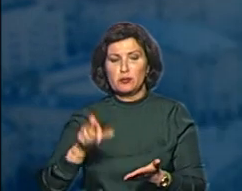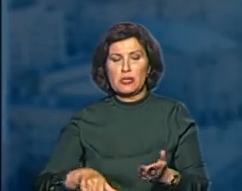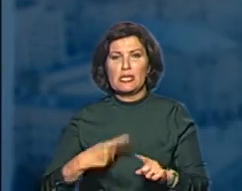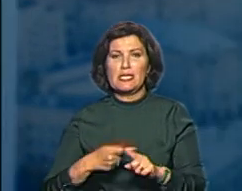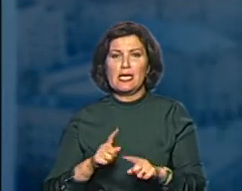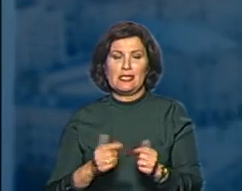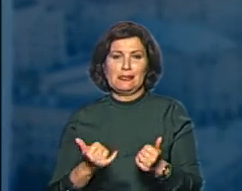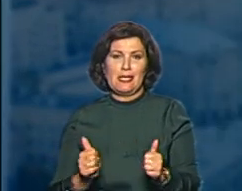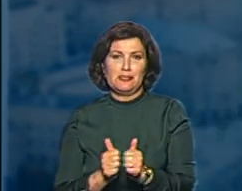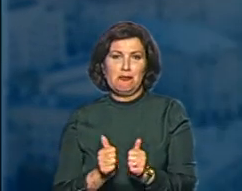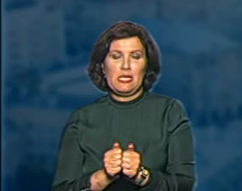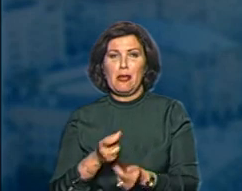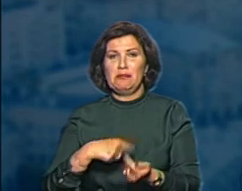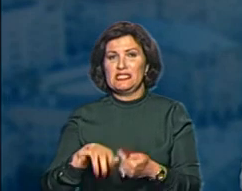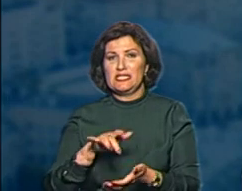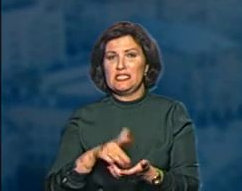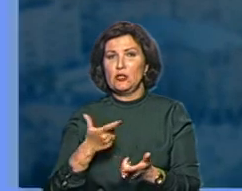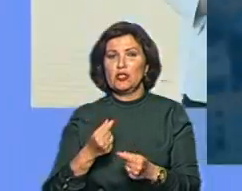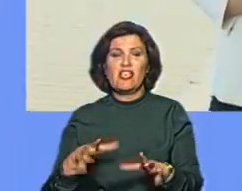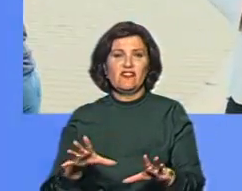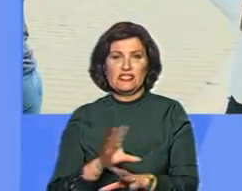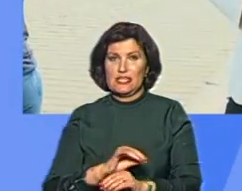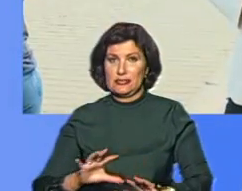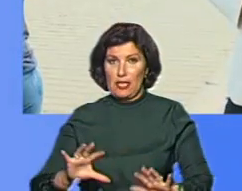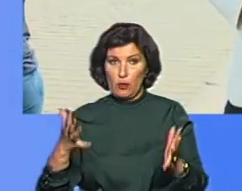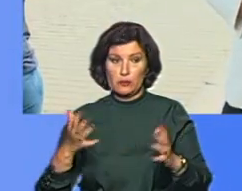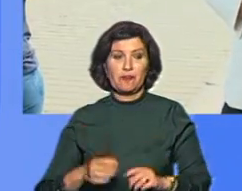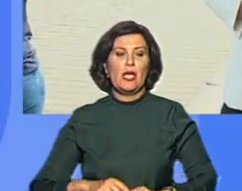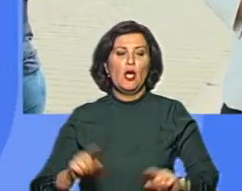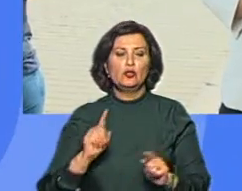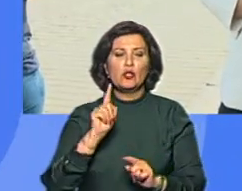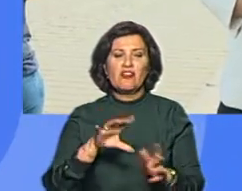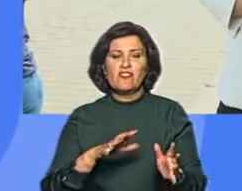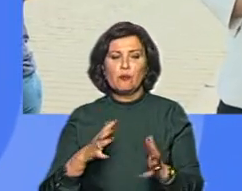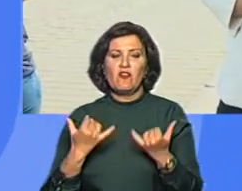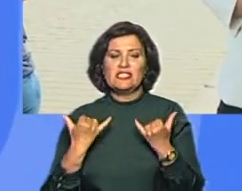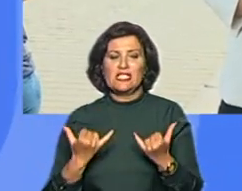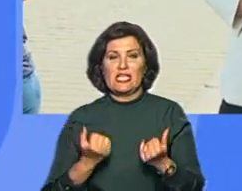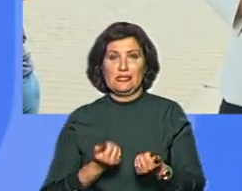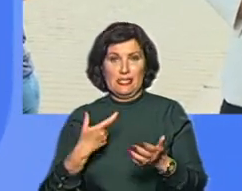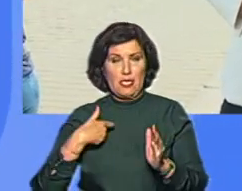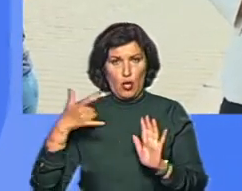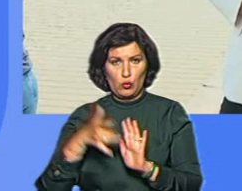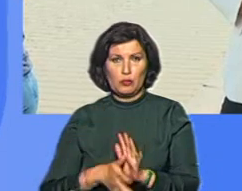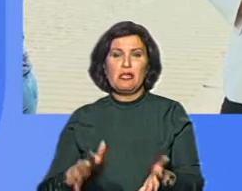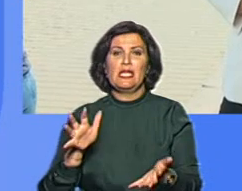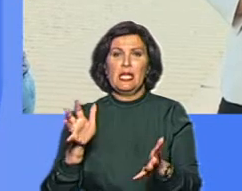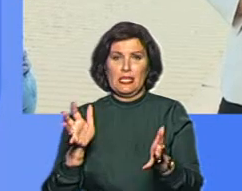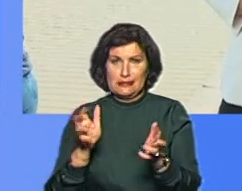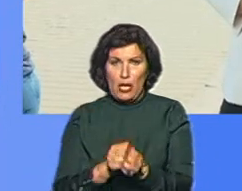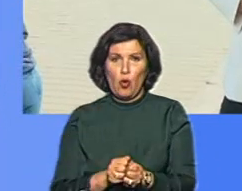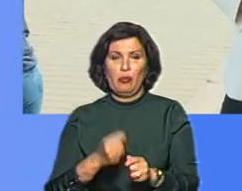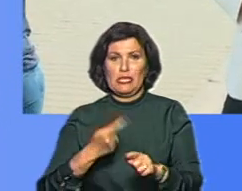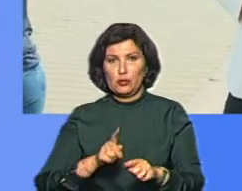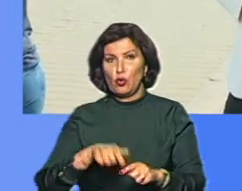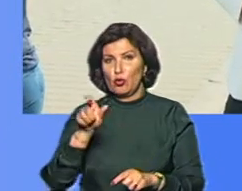біля бізнес-центру, де все і сталося. Роксолано, тож, що там відбувається нині? Наскільки я розумію, захопили цього